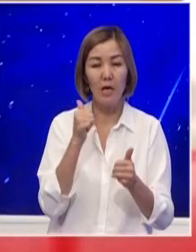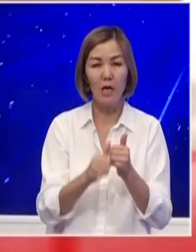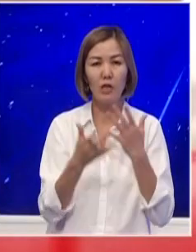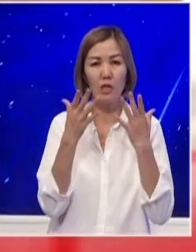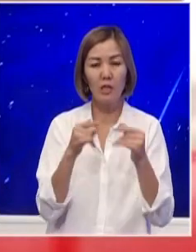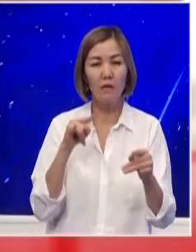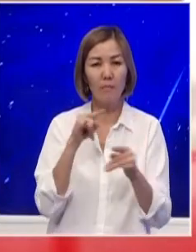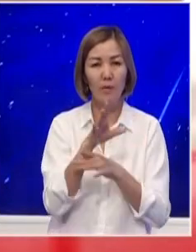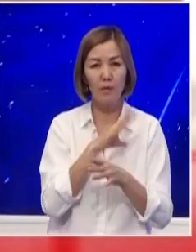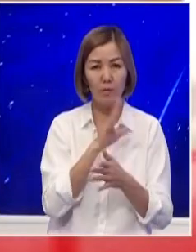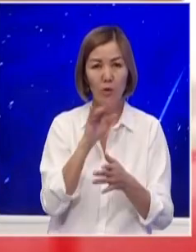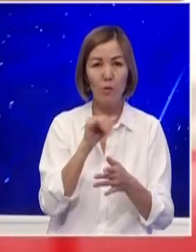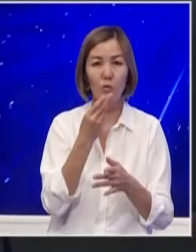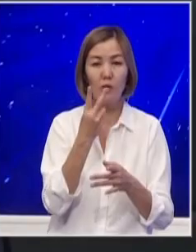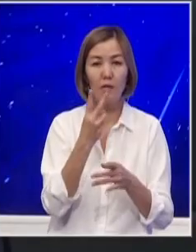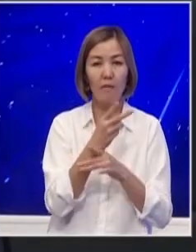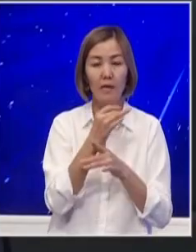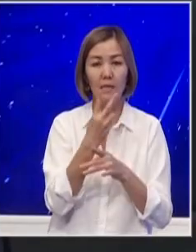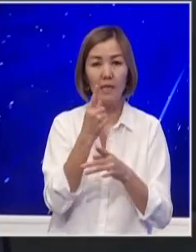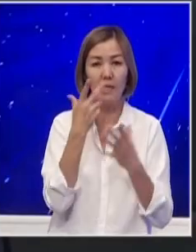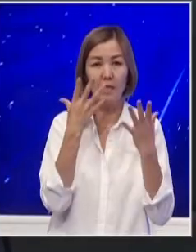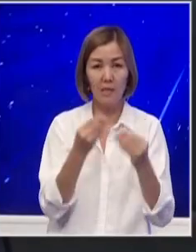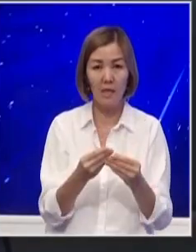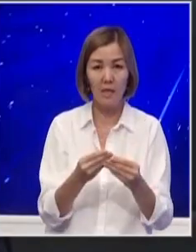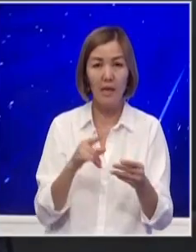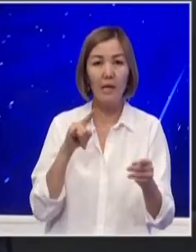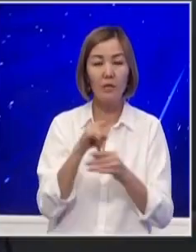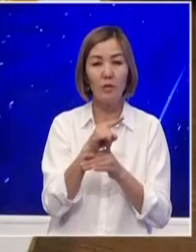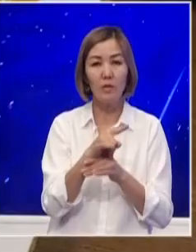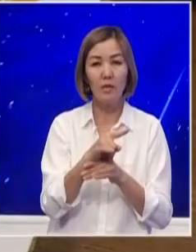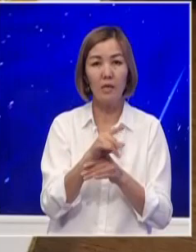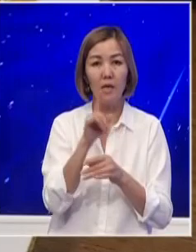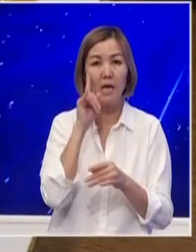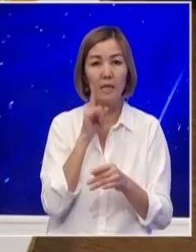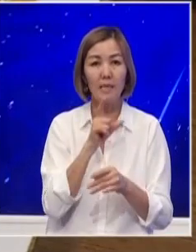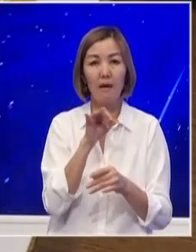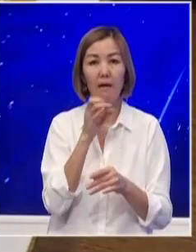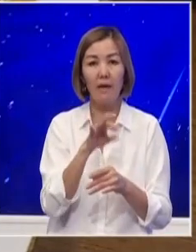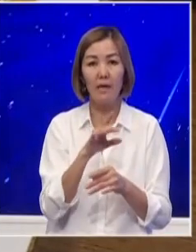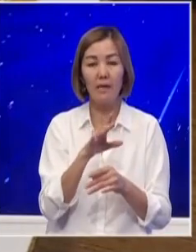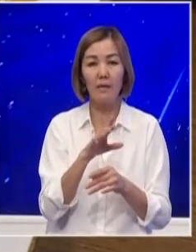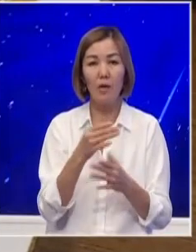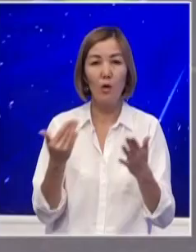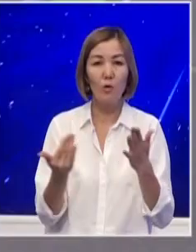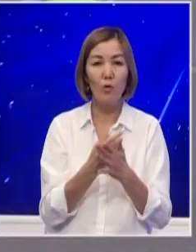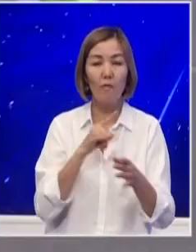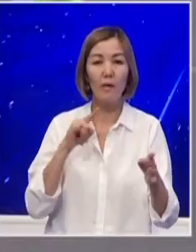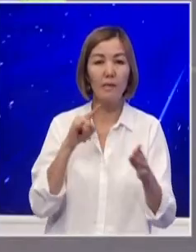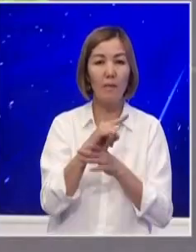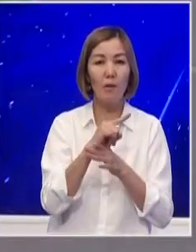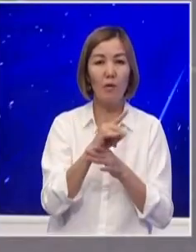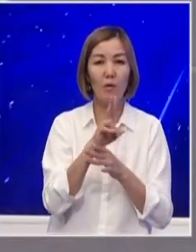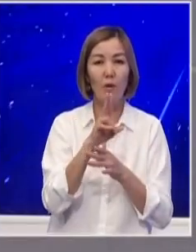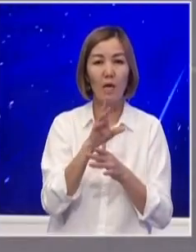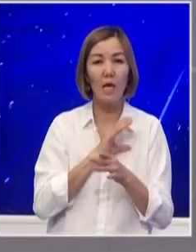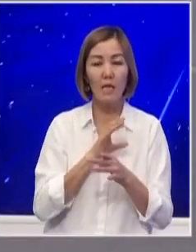А полеты в Ушерал 2 раза в сутки. Рейсы в столице осуществляет авиакомпания «Казак Эйр» на современных комфортабельных самолетах